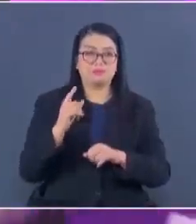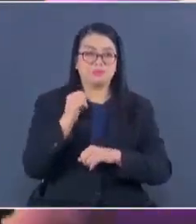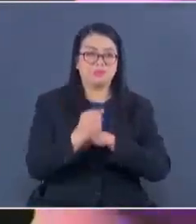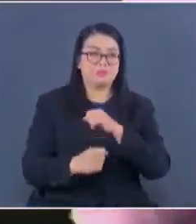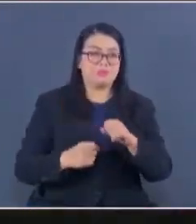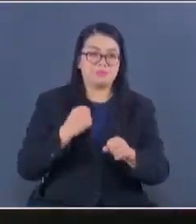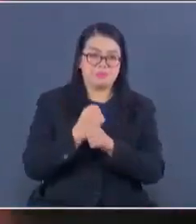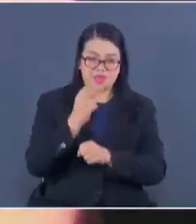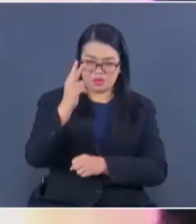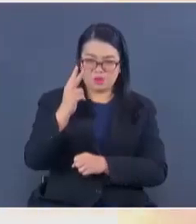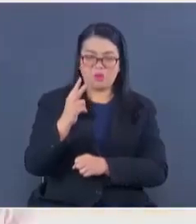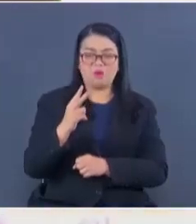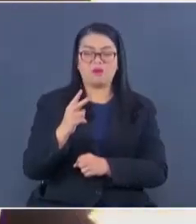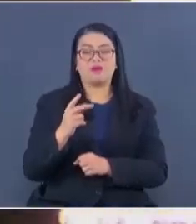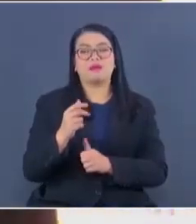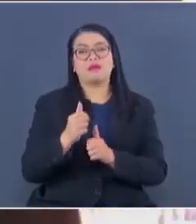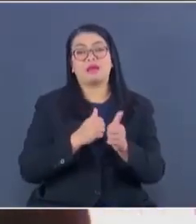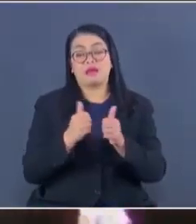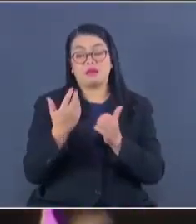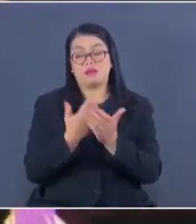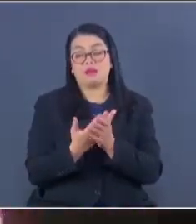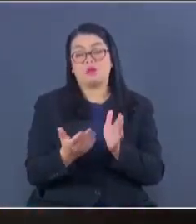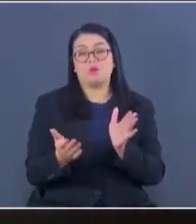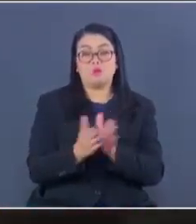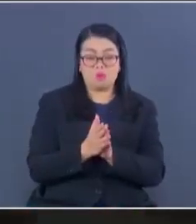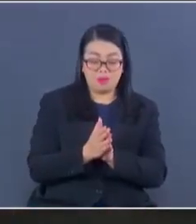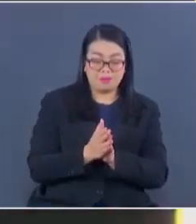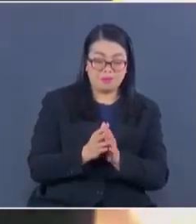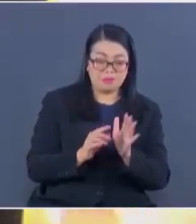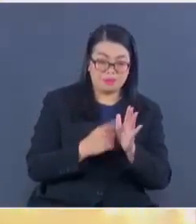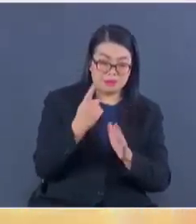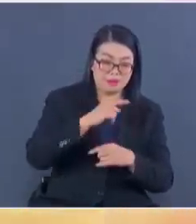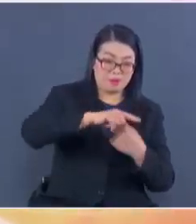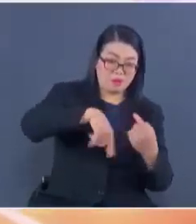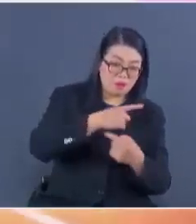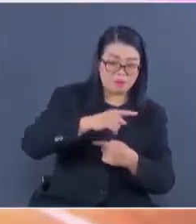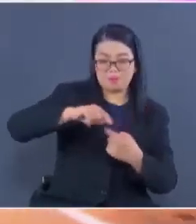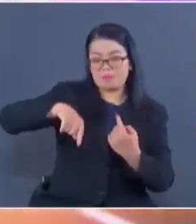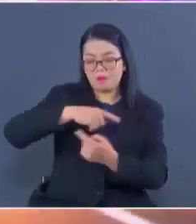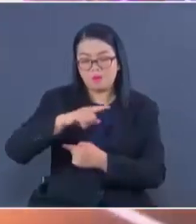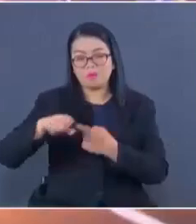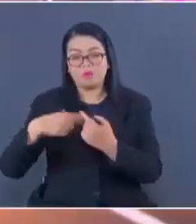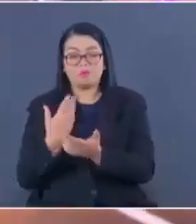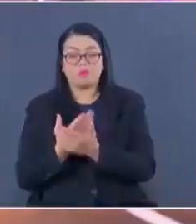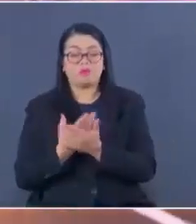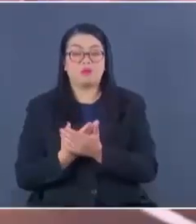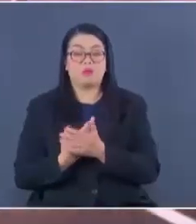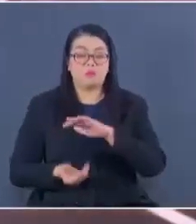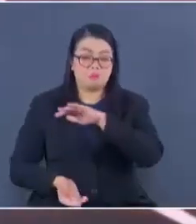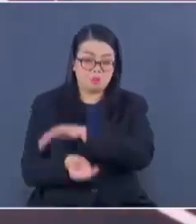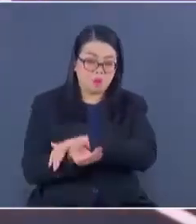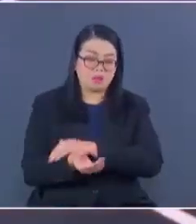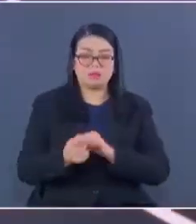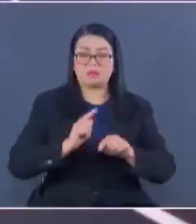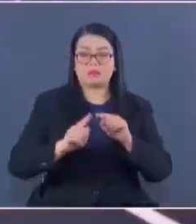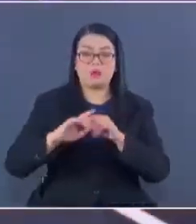ดต่อกันแล้วนะครับซึ่งเมื่อรวมเงินรางวัลทั้งรอบ All Star และรอบ Main Tournament นะครับบวกกับเงินรางวัลโบนัสอื่น